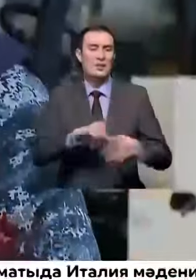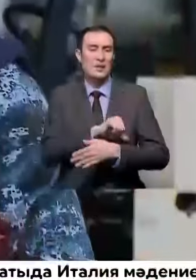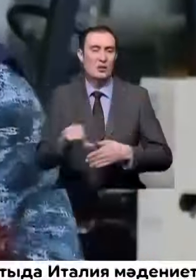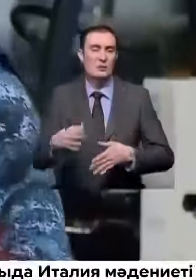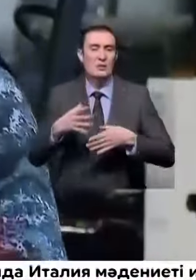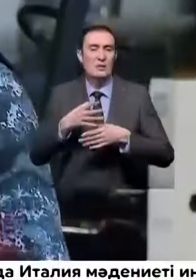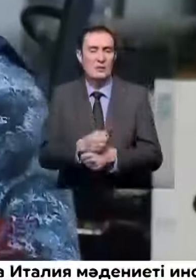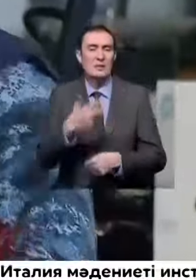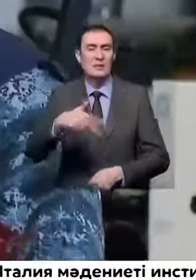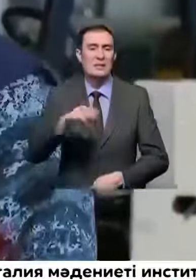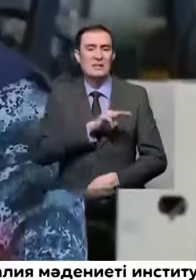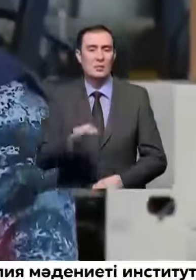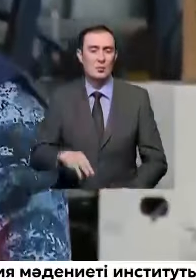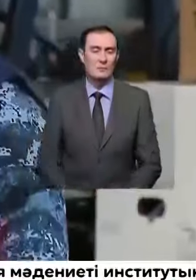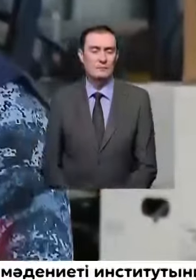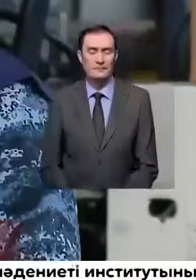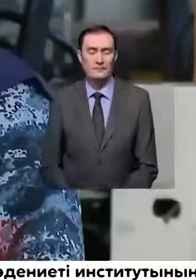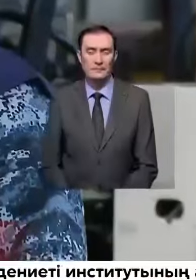границы сократится до 30 минут.